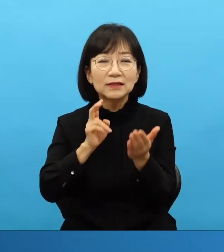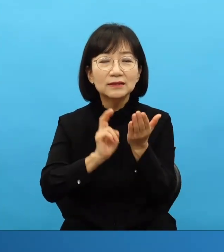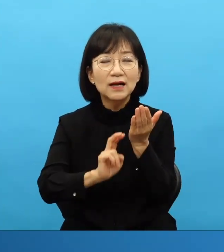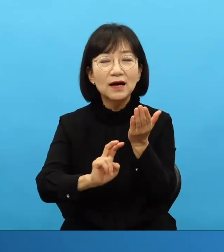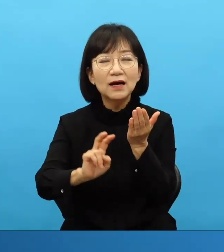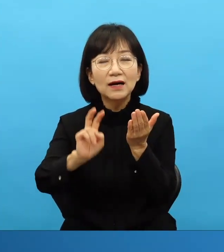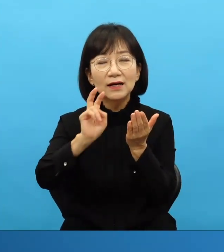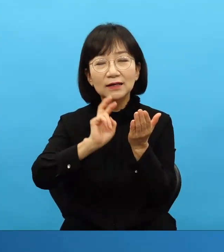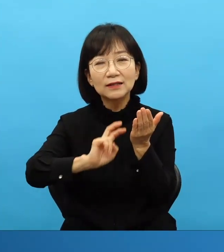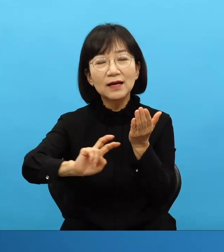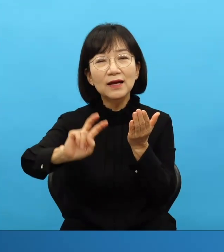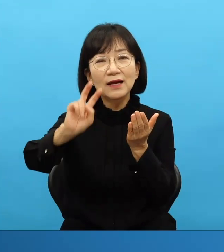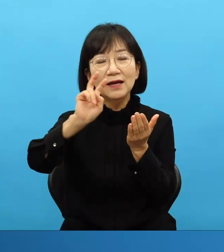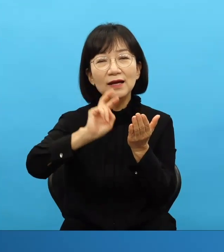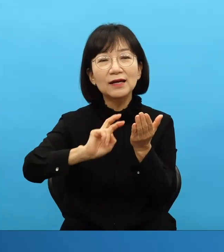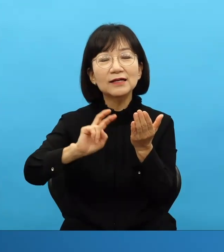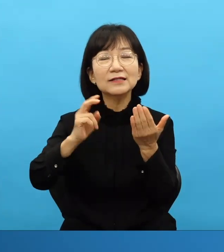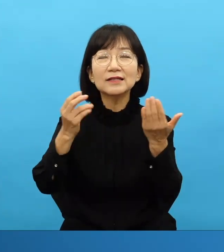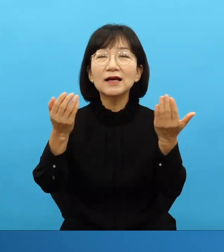이것이 나의